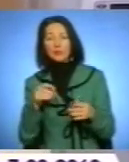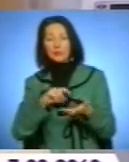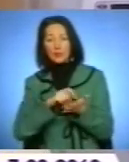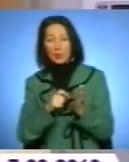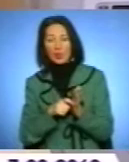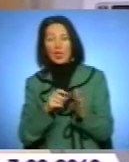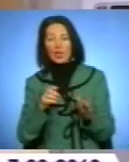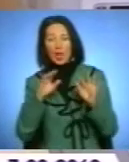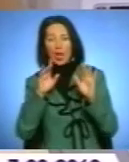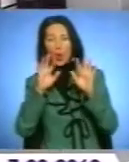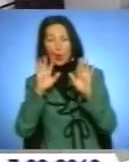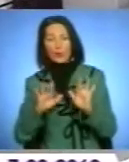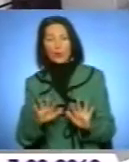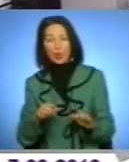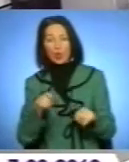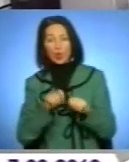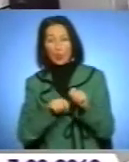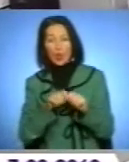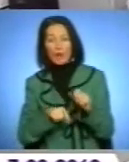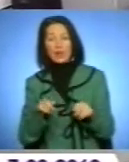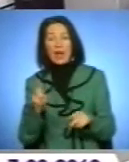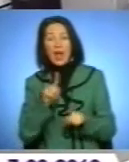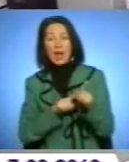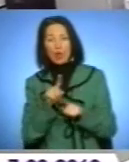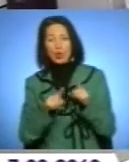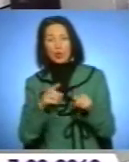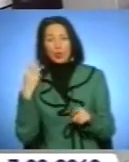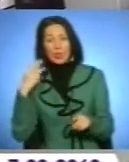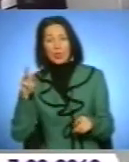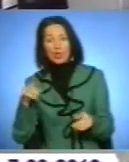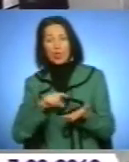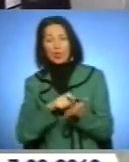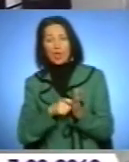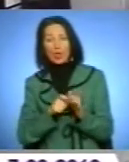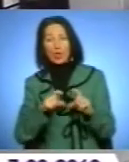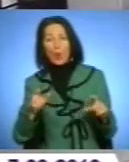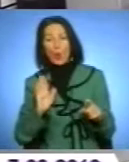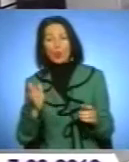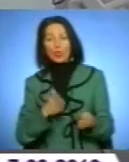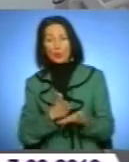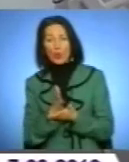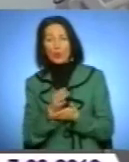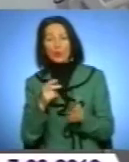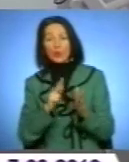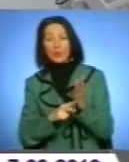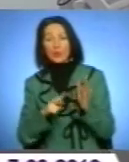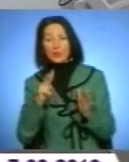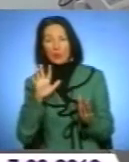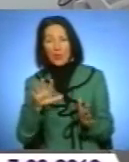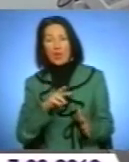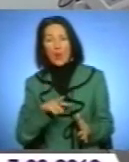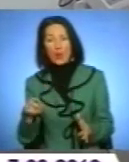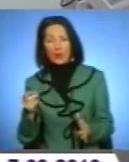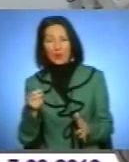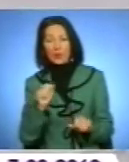томографії. За словами глави держави, на реконструкцію і модернізацію закладу було спрямовано 75 мільйонів гривень. Утім, влада на цьому не зупиниться,